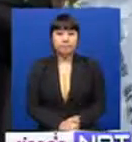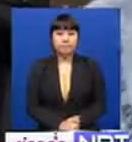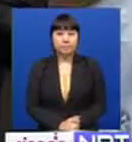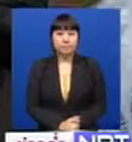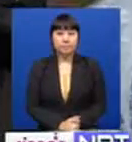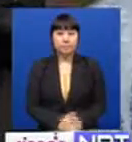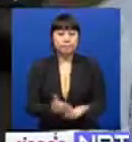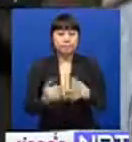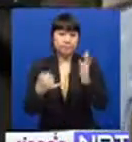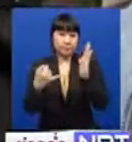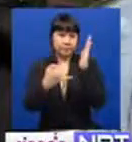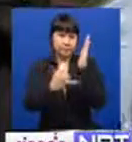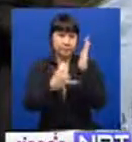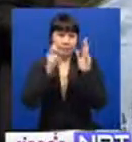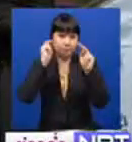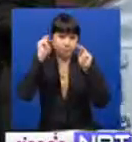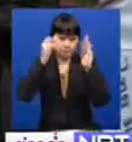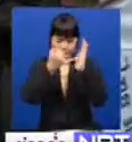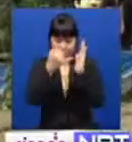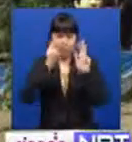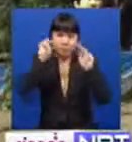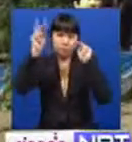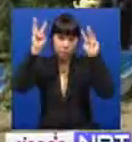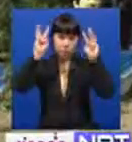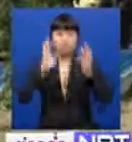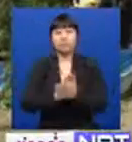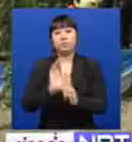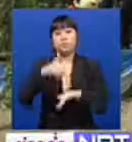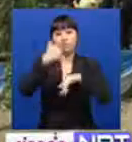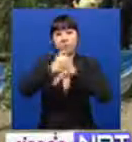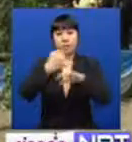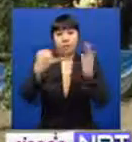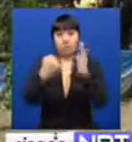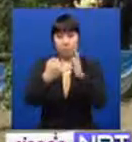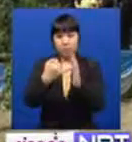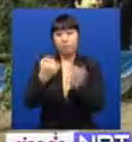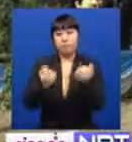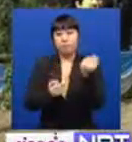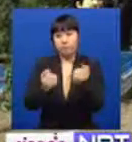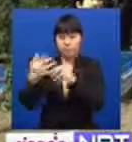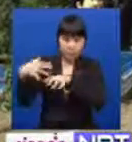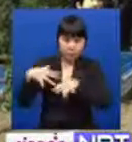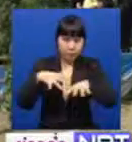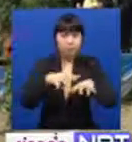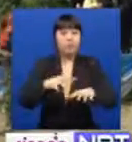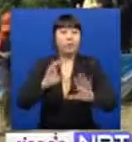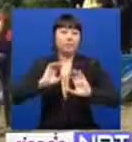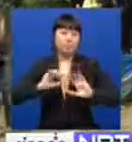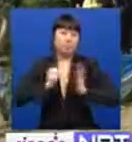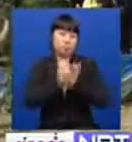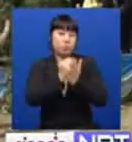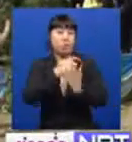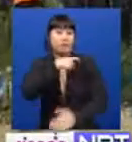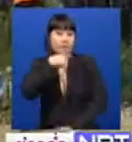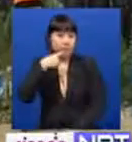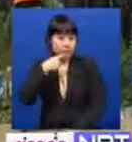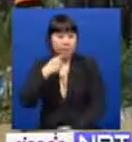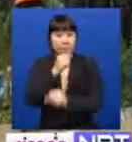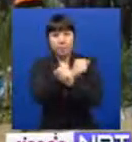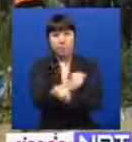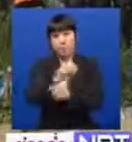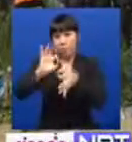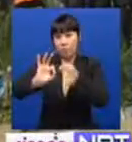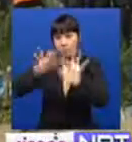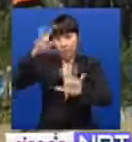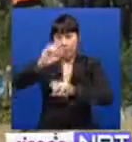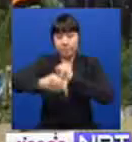ส่วนที่จังหวัดนครสวรรค์นายชยพลทิติศักดิ์ผู้ว่าราชการจังหวัดปล่อยขบวนรณรงค์รัฐร่วมใจช่วยภัยแล้งและรณรงค์ป้องกันอัคคีภัย